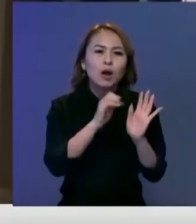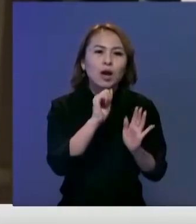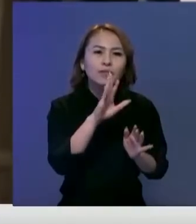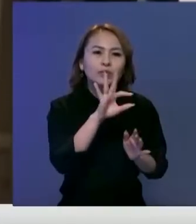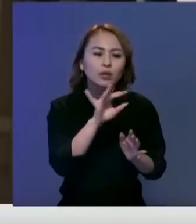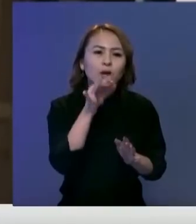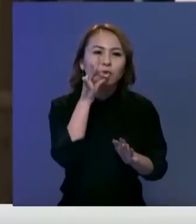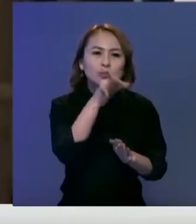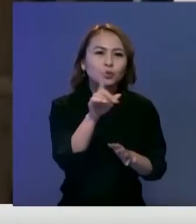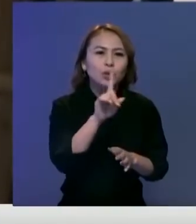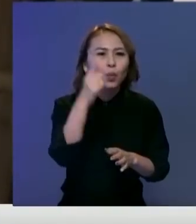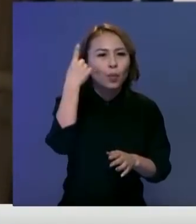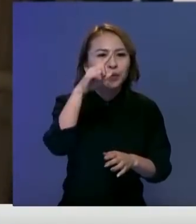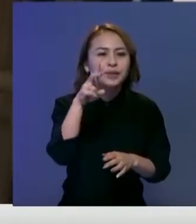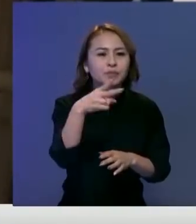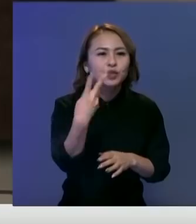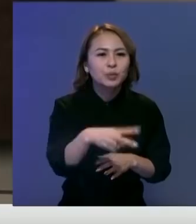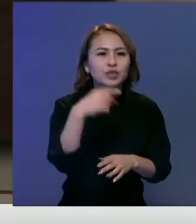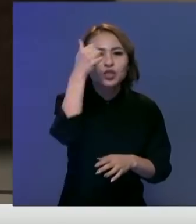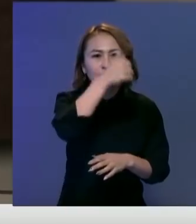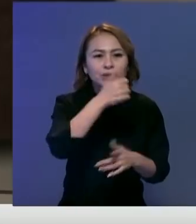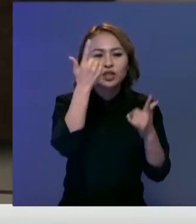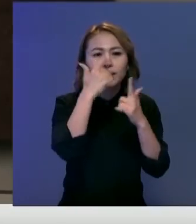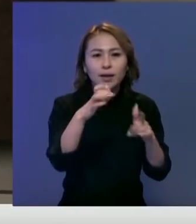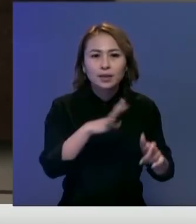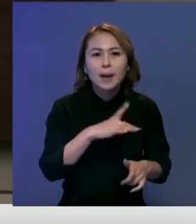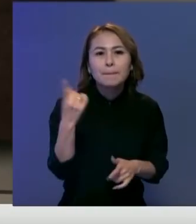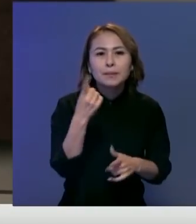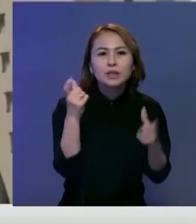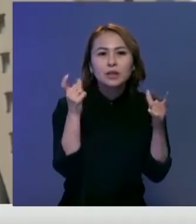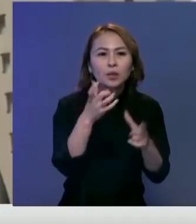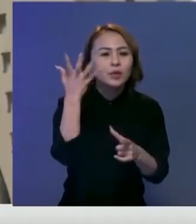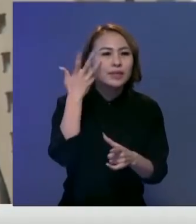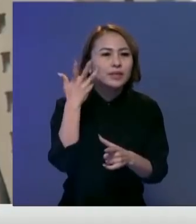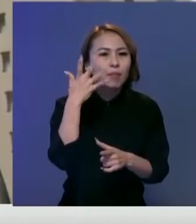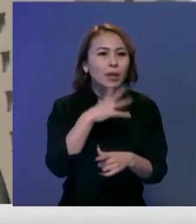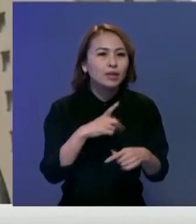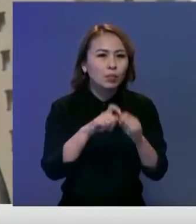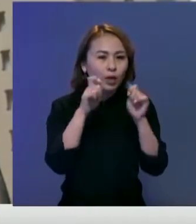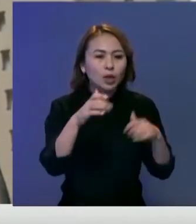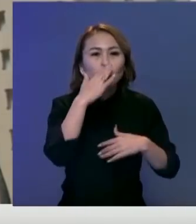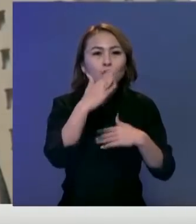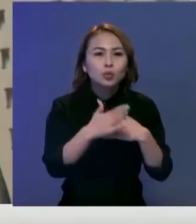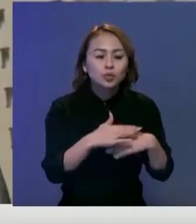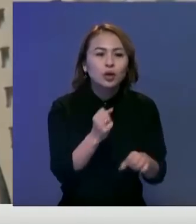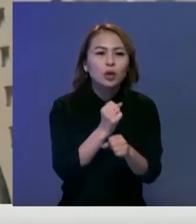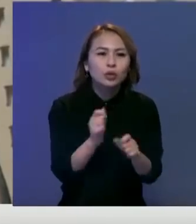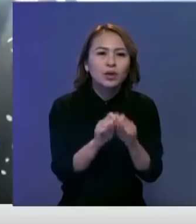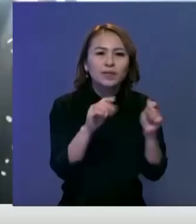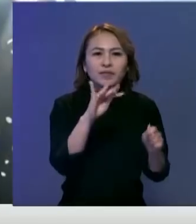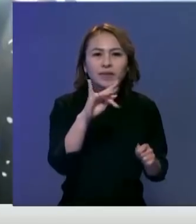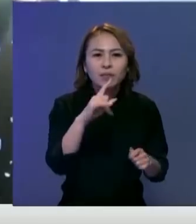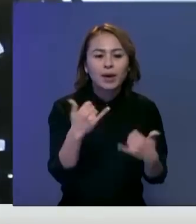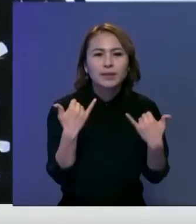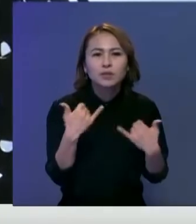Жоб авторның айтуынша, бұндай ой 2020 жылы жарияланған бірінші локдауын кезінде пайда болды. Жоғырда ғана